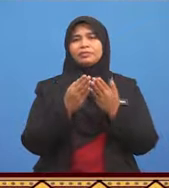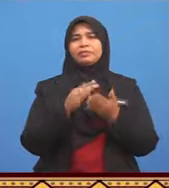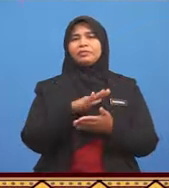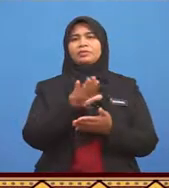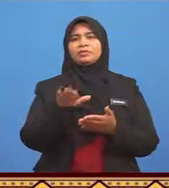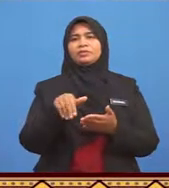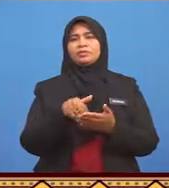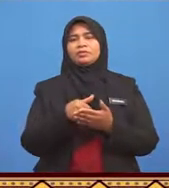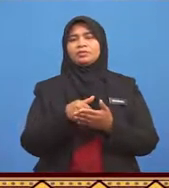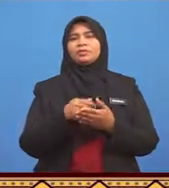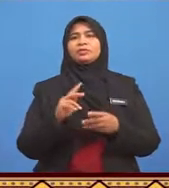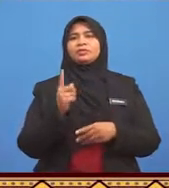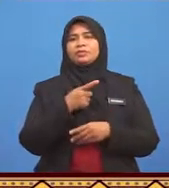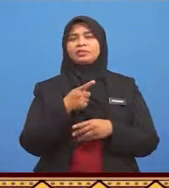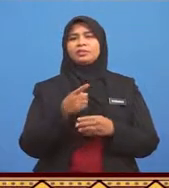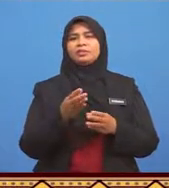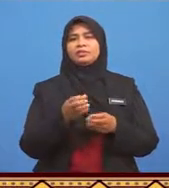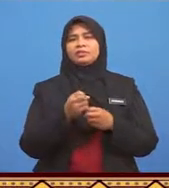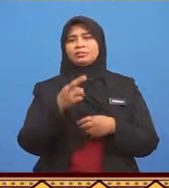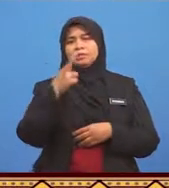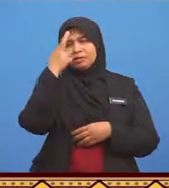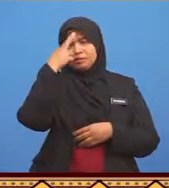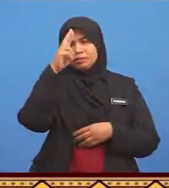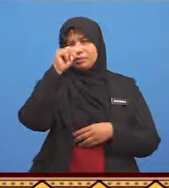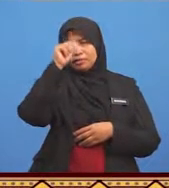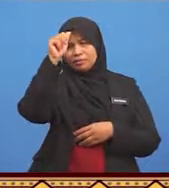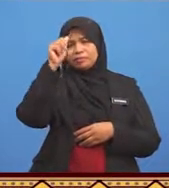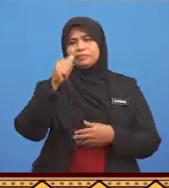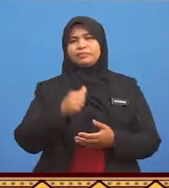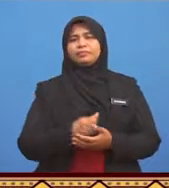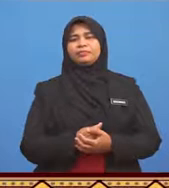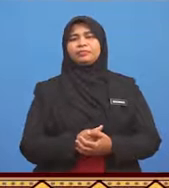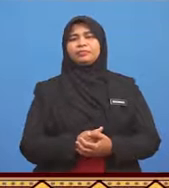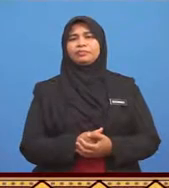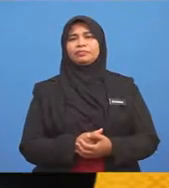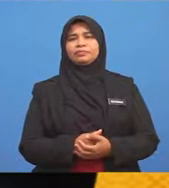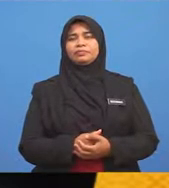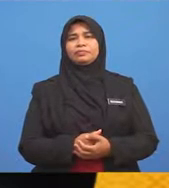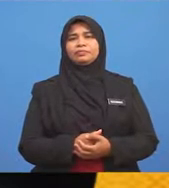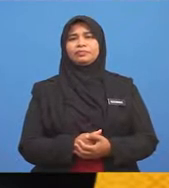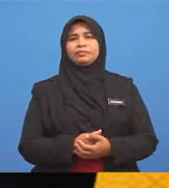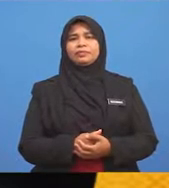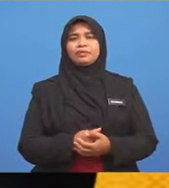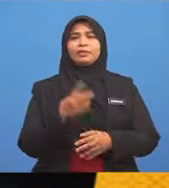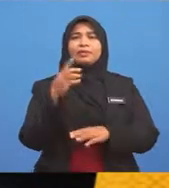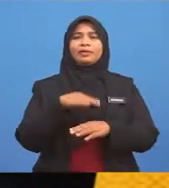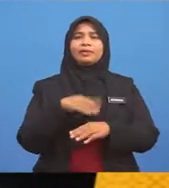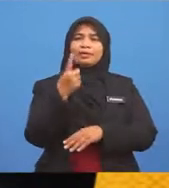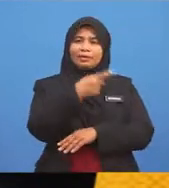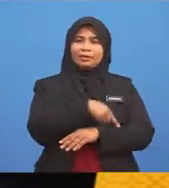nikmat kesihatan dan dilimpahi rahmat Allah Subhanahu wa taala sentiasa. Pada hari